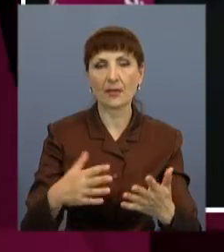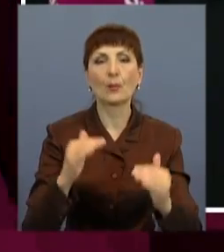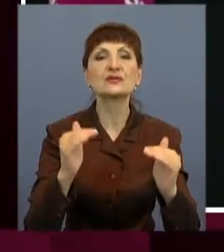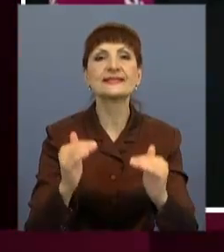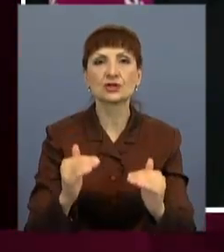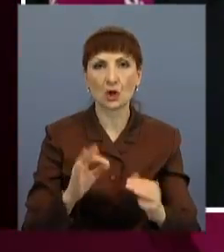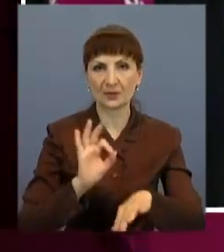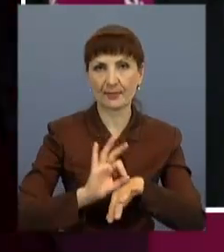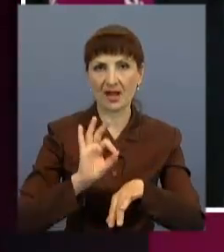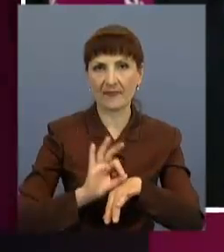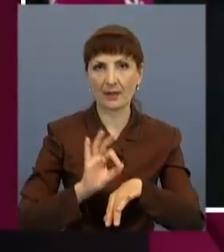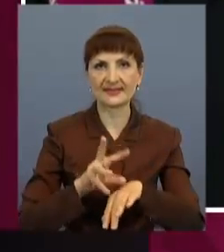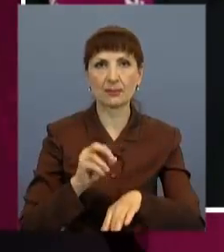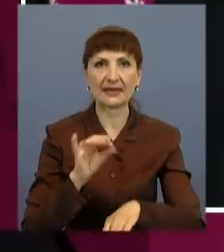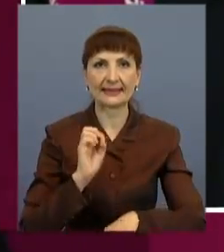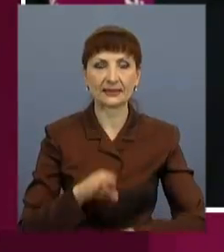снижению заболеваемости.